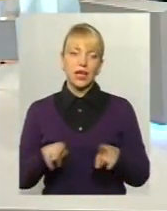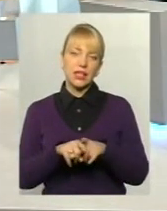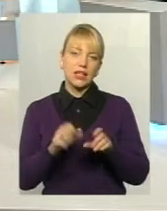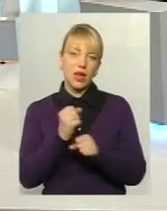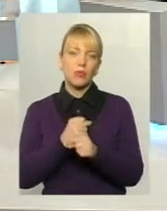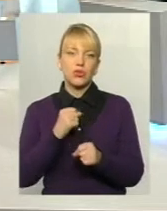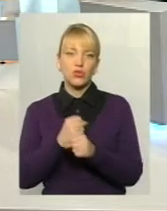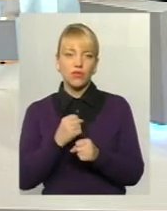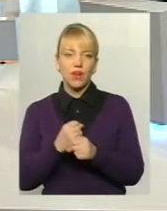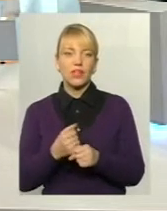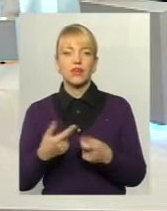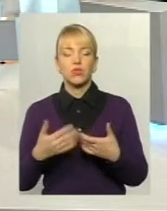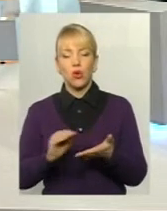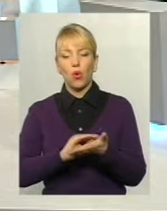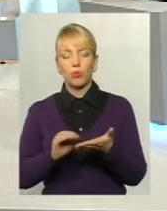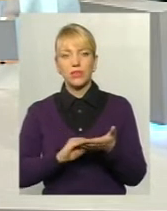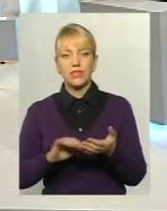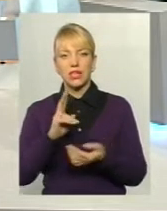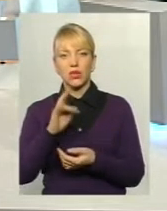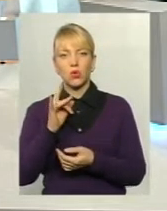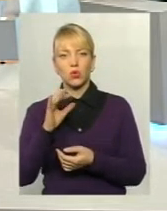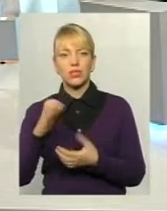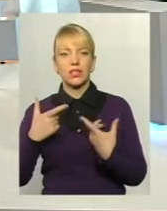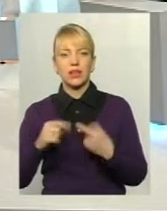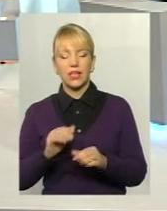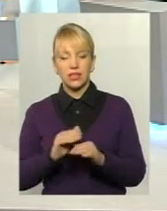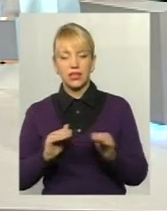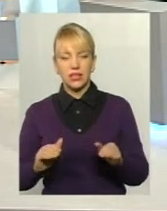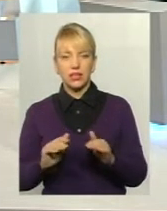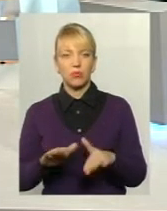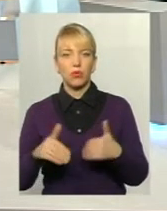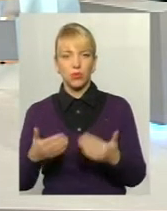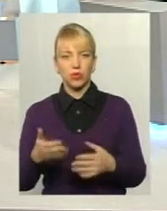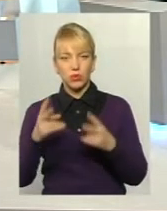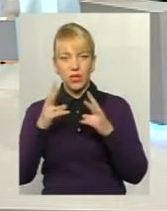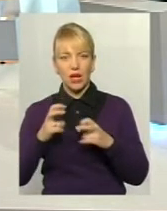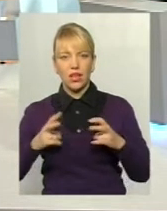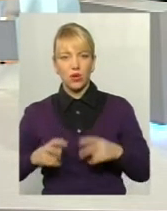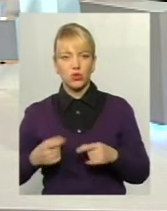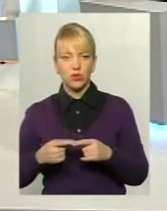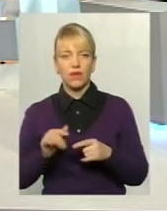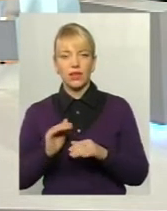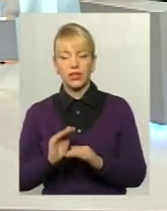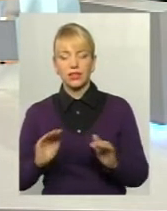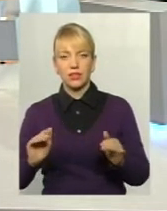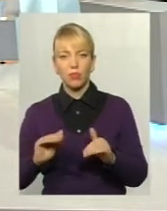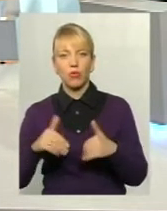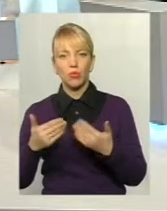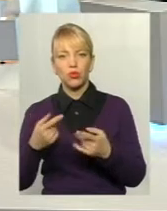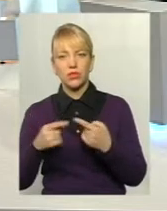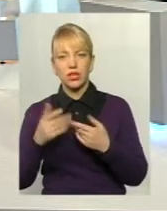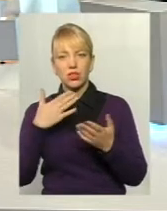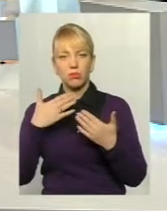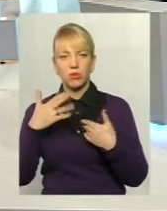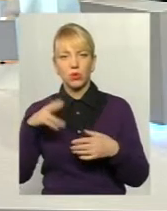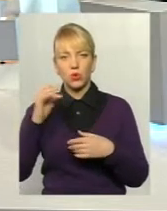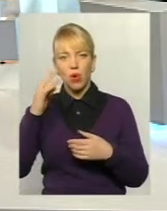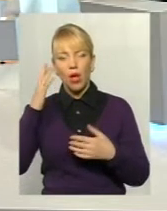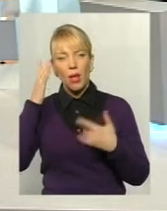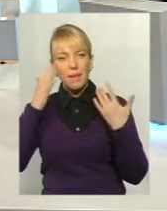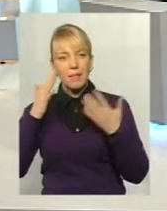напрацювання якраз описані у курсі, де дітям пропонується аналізувати, пропонується інший підхід до мислення і до планування свого